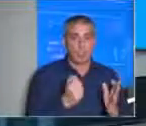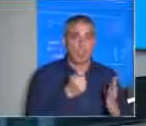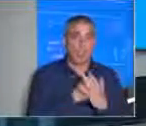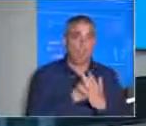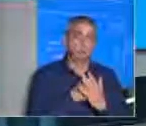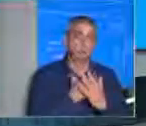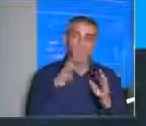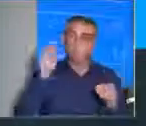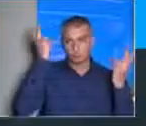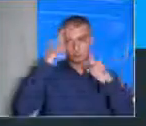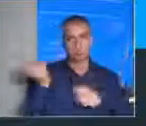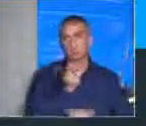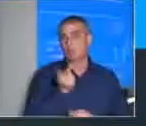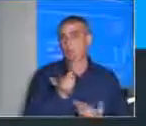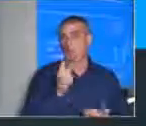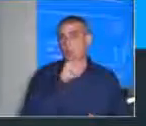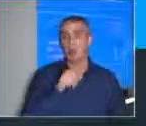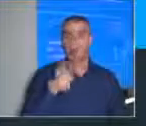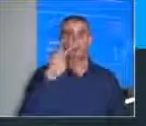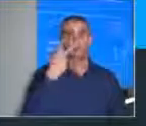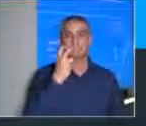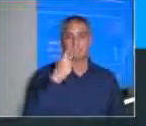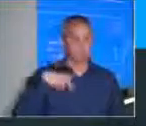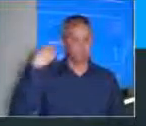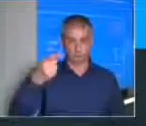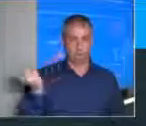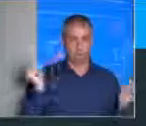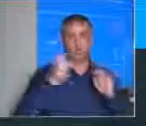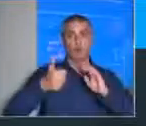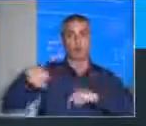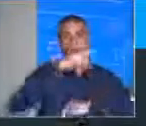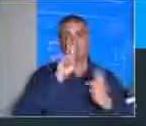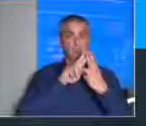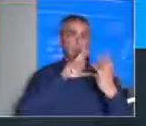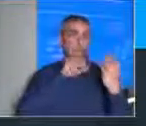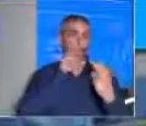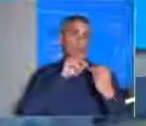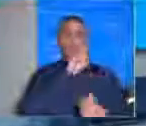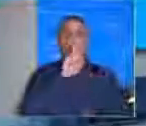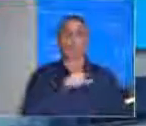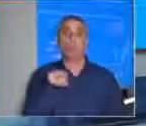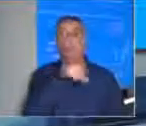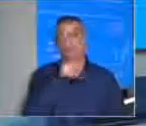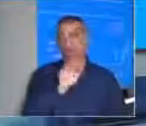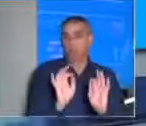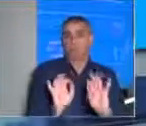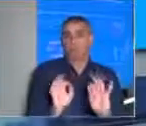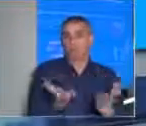עד שיגיעו להסכם, ויכול להיות שה-G20 שיבואו המנהיגים ויפגשו שם, יכול להיות ששם